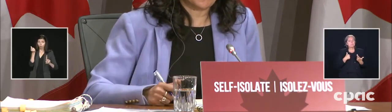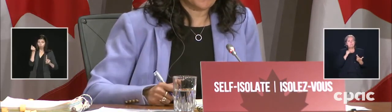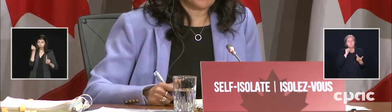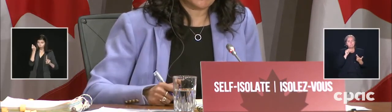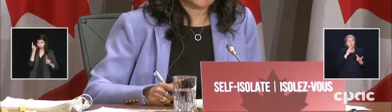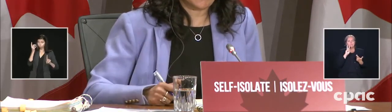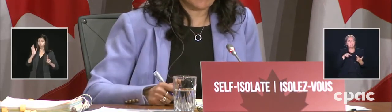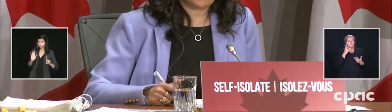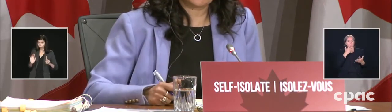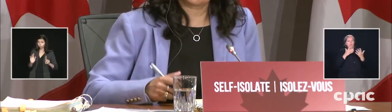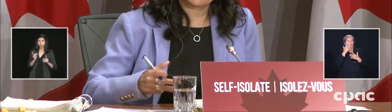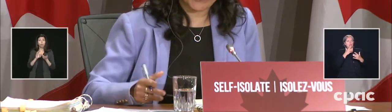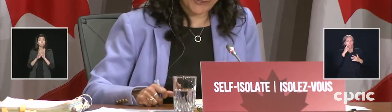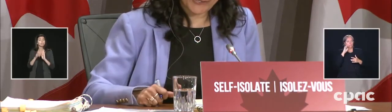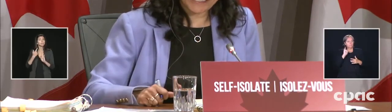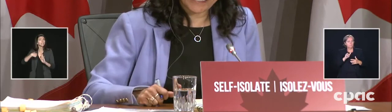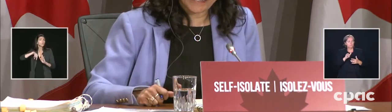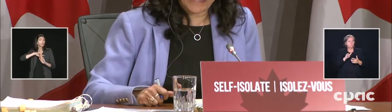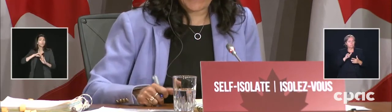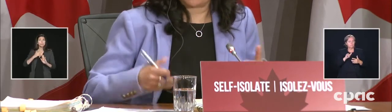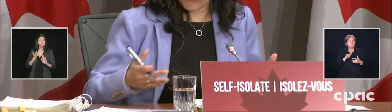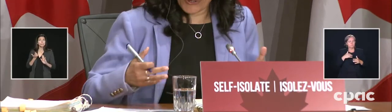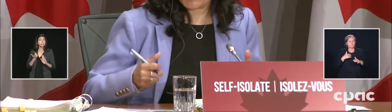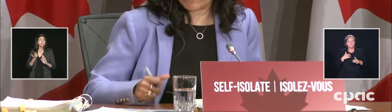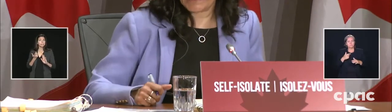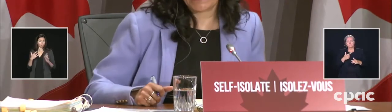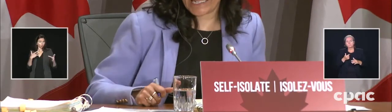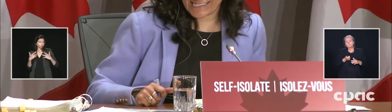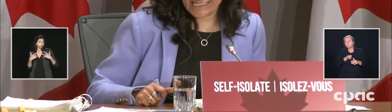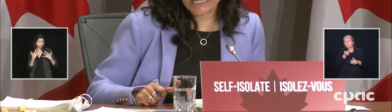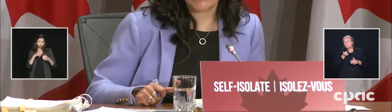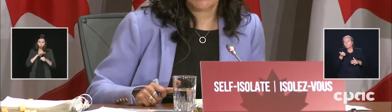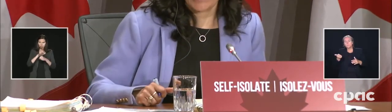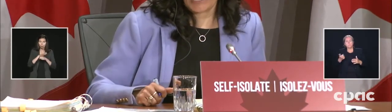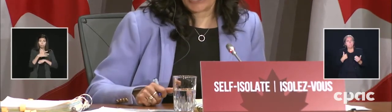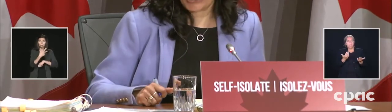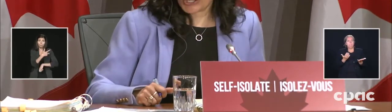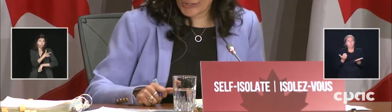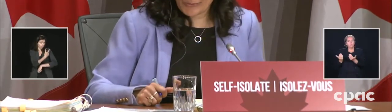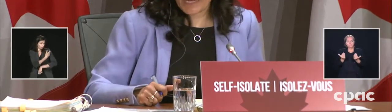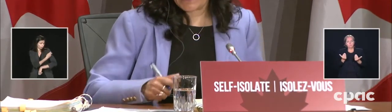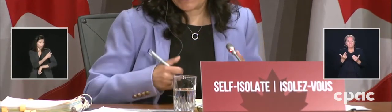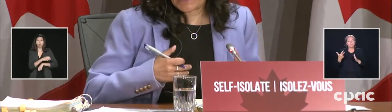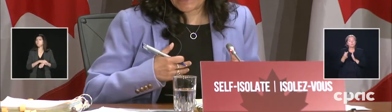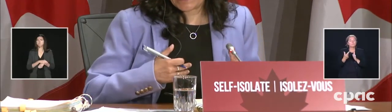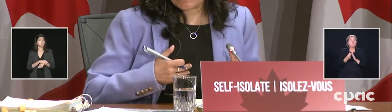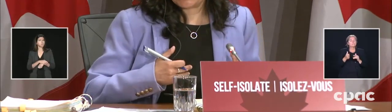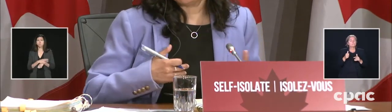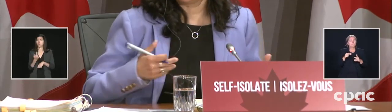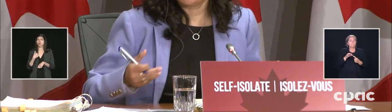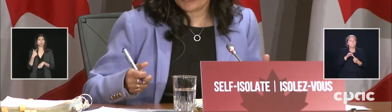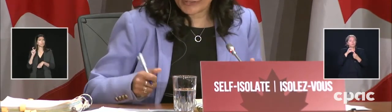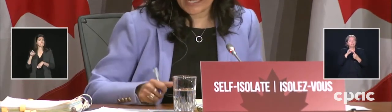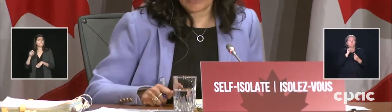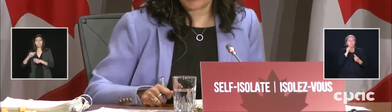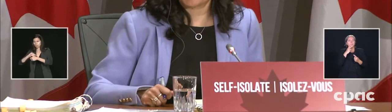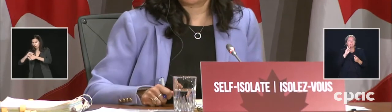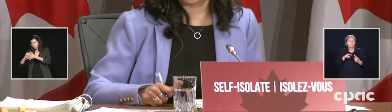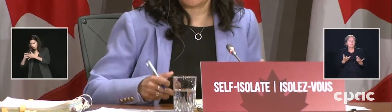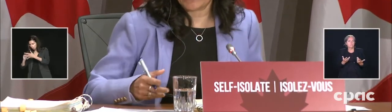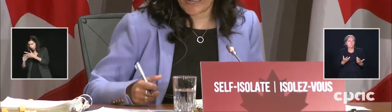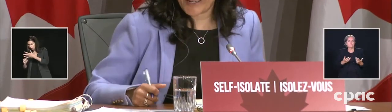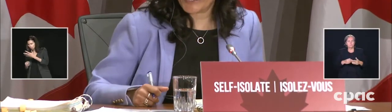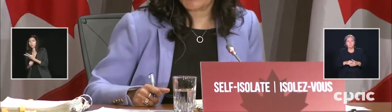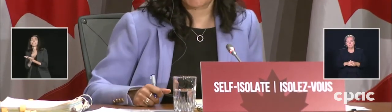Nous avons besoin de beaucoup de choses avant les syringes, comme les blouses,